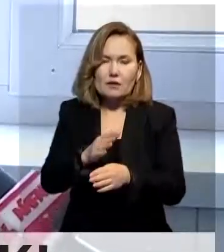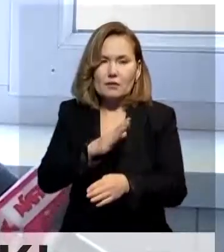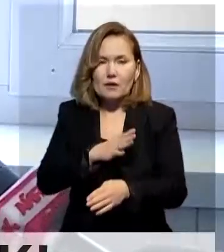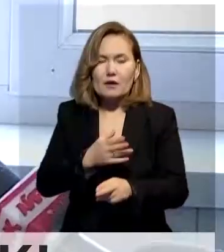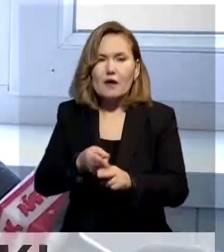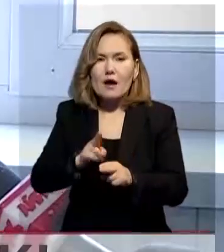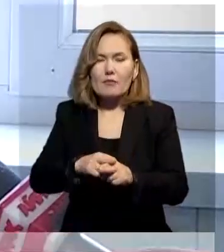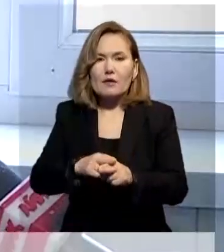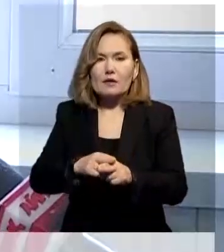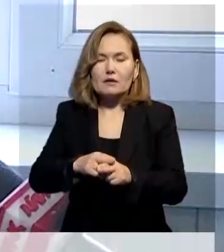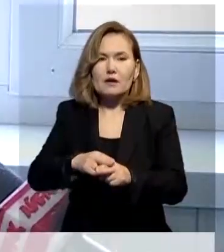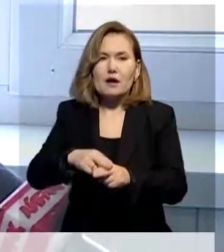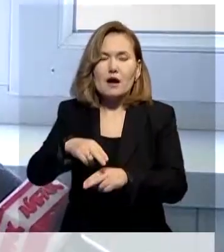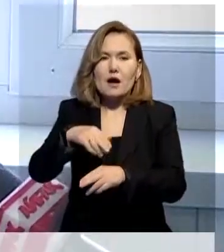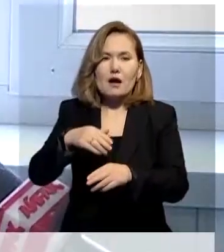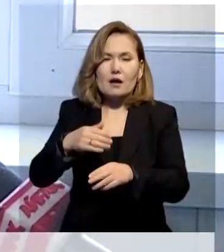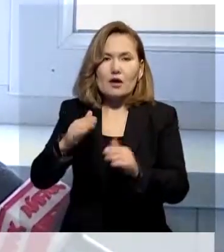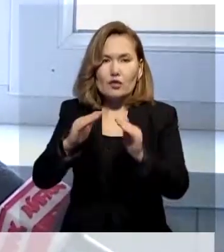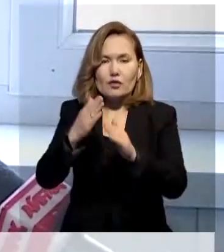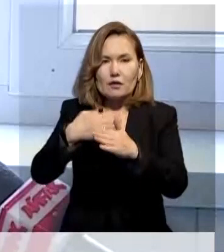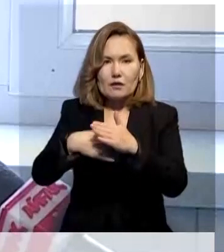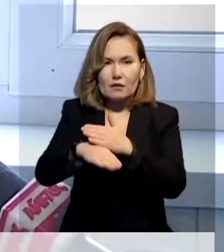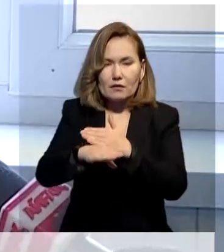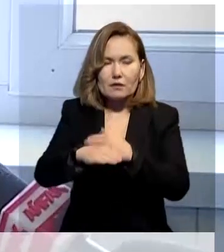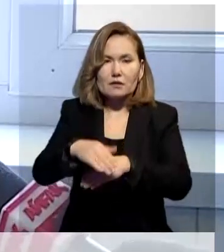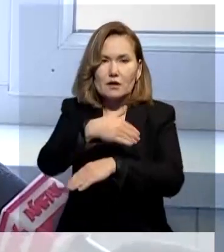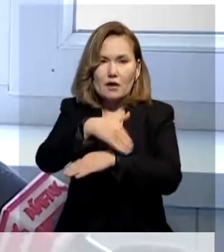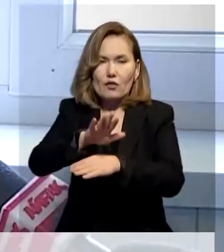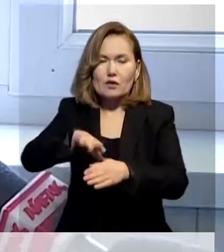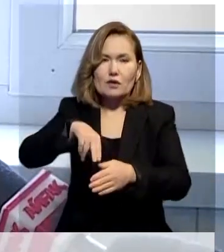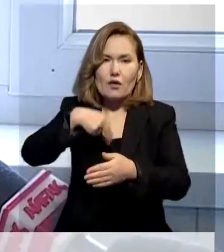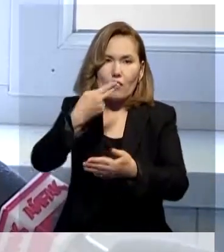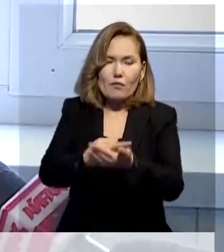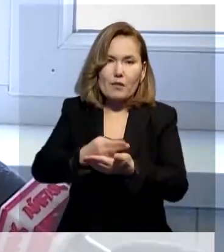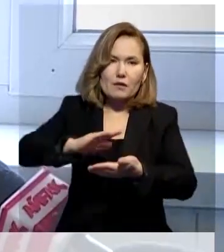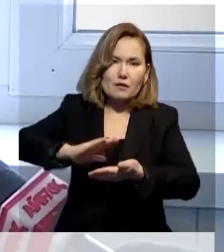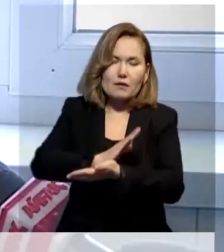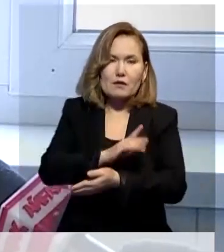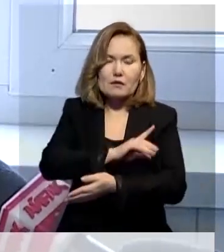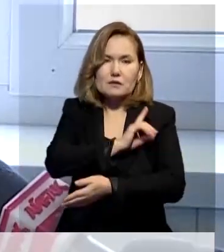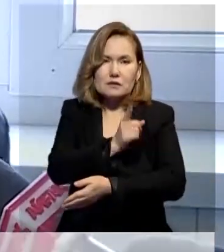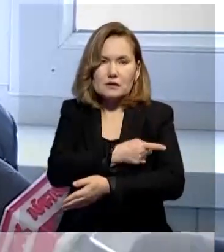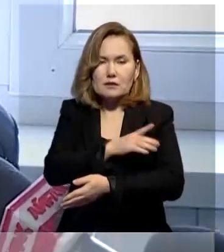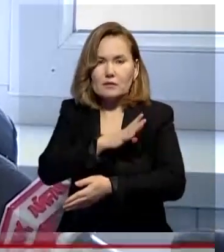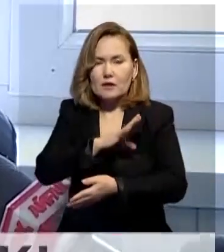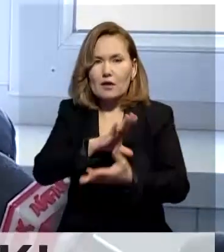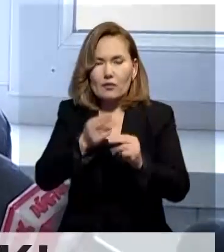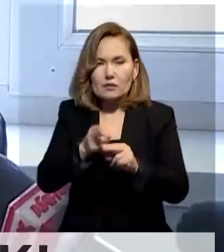алдында жүгіріп шықтым. Сол қар аралас алдында жаңбыр жауды ғой. Мұз болып қалған.